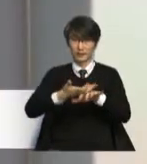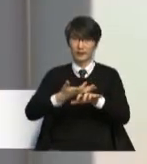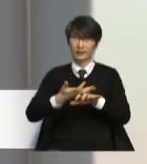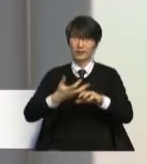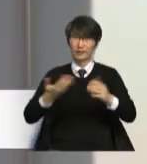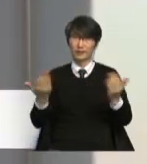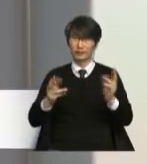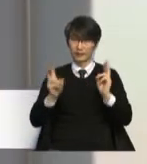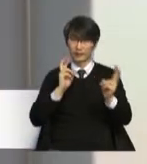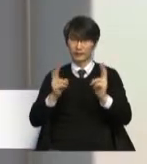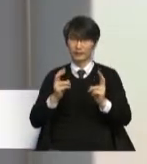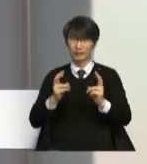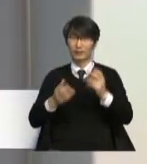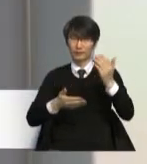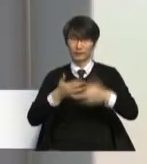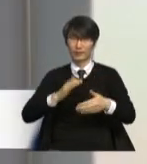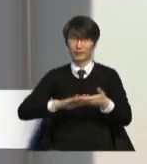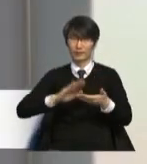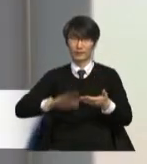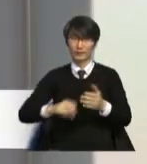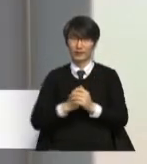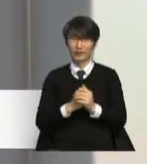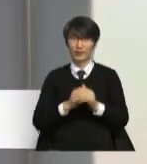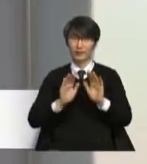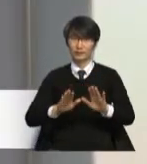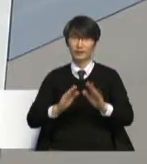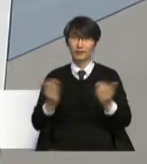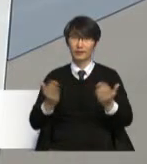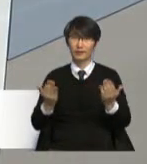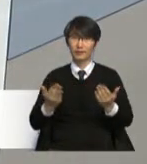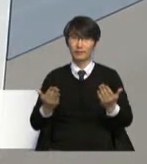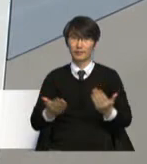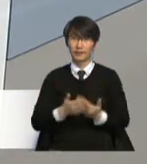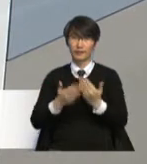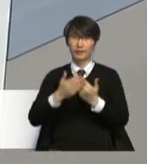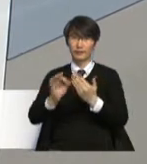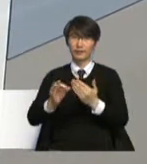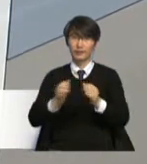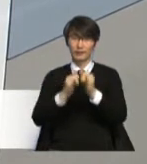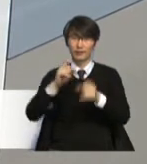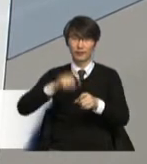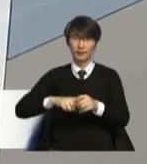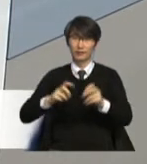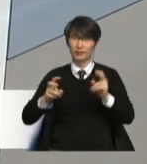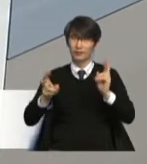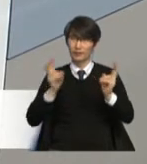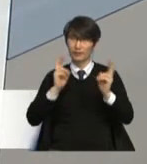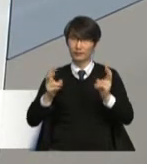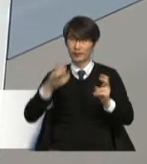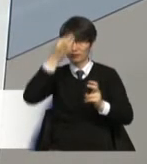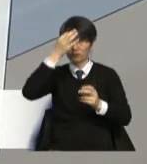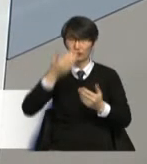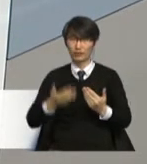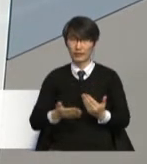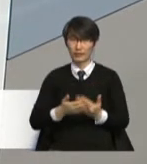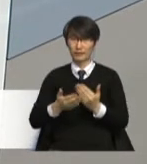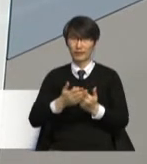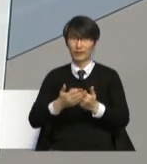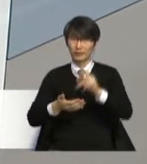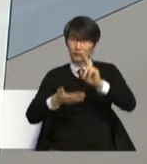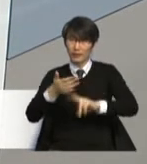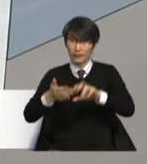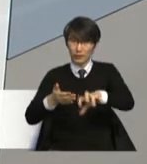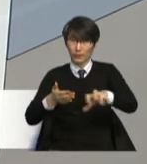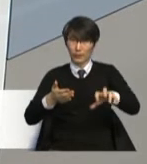비 지원 기업은 대상에서 제외됩니다 이번 사업 개발비 지원 은 사회적 기업의 기술 개발과 판로 개척을 통한